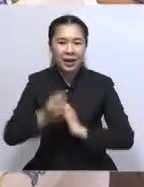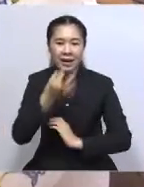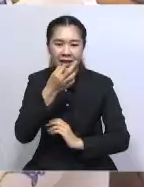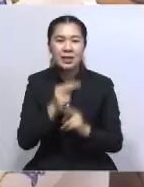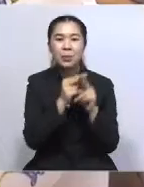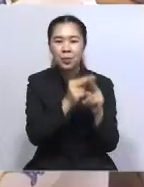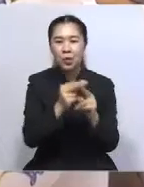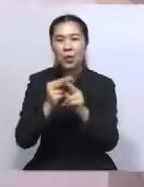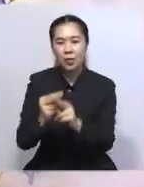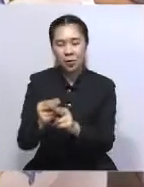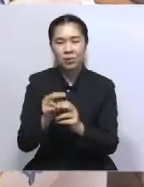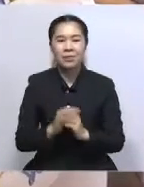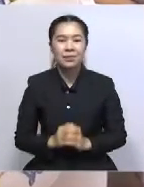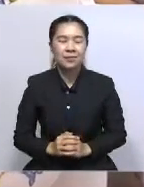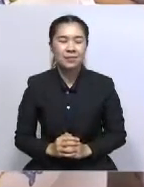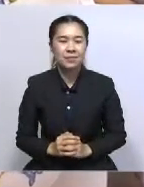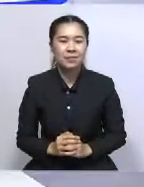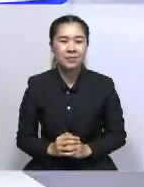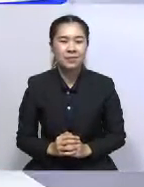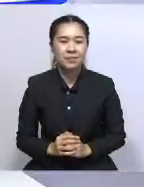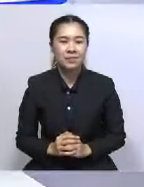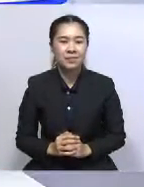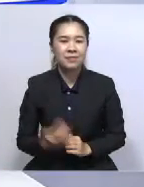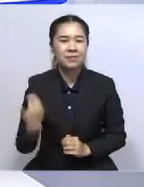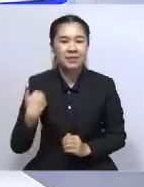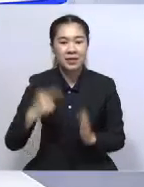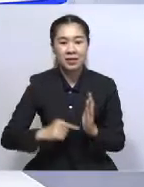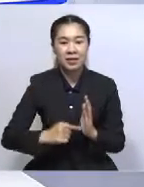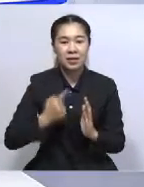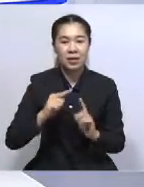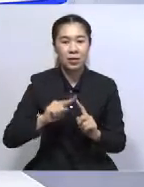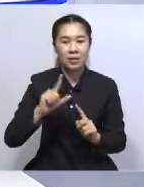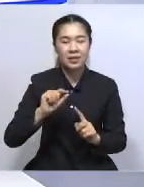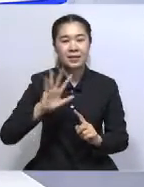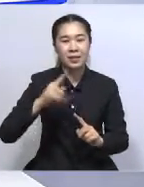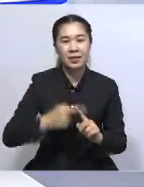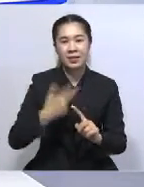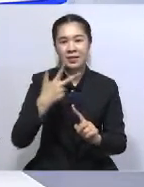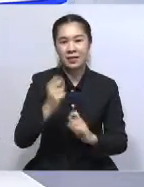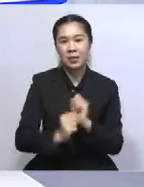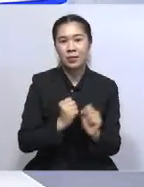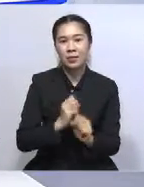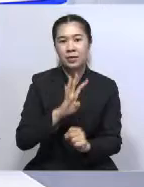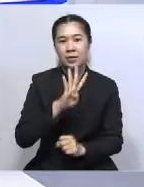ชีพเลี้ยงตนเองได้ด้วยนะคะซึ่งก็ได้มีขึ้นตั้งแต่เมื่อวันที่25มีนาคม